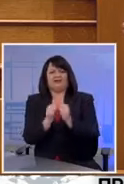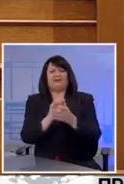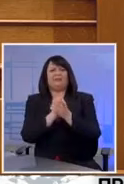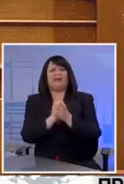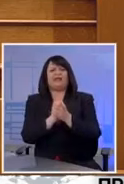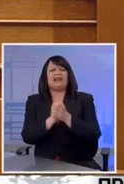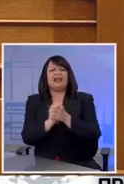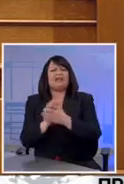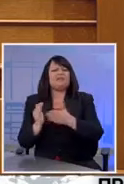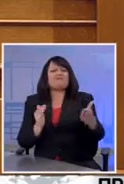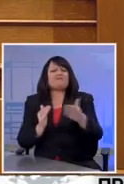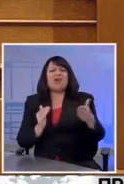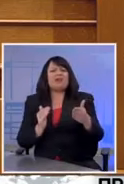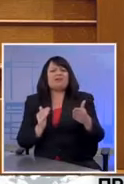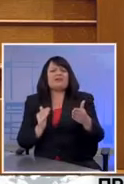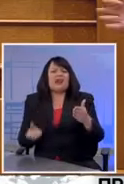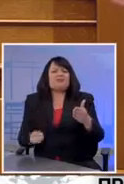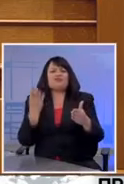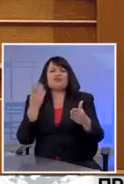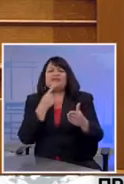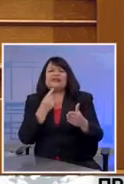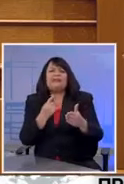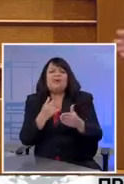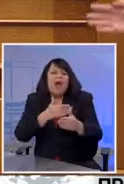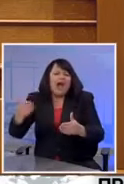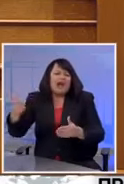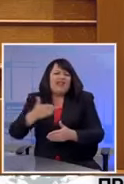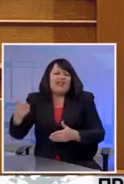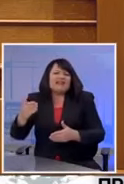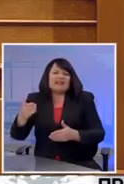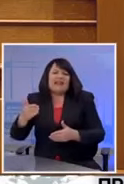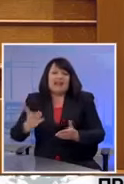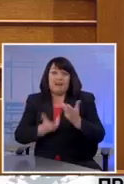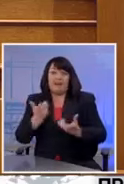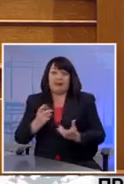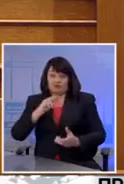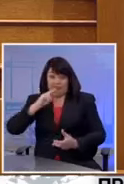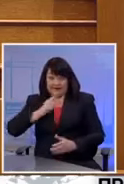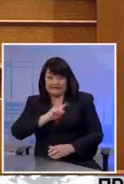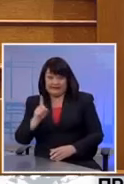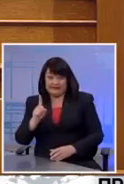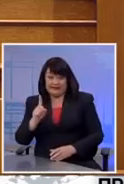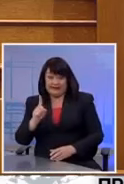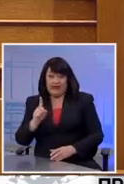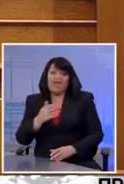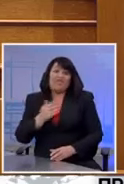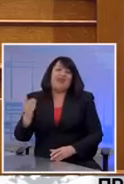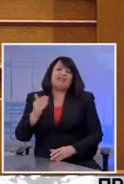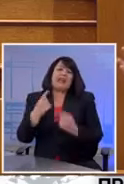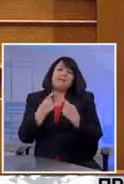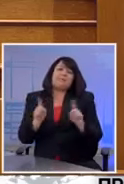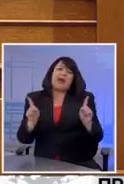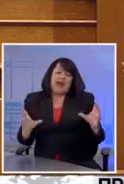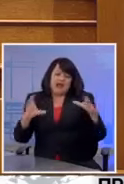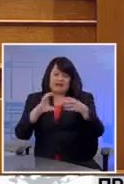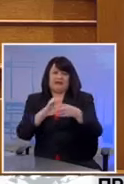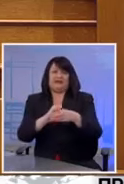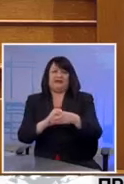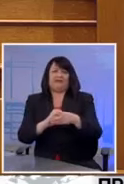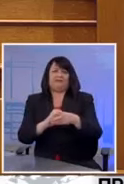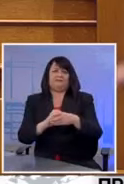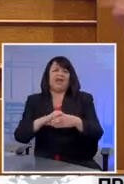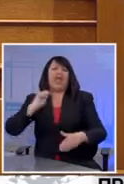ριζοσπαστικής αριστεράς και να μην πω άκρας δεξιάς, για να μην παρεξηγηθεί ο κύριος Καμένος, αλλά σίγουρα μιας παράξενης εθνολαϊκίστικης